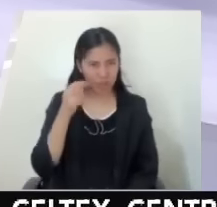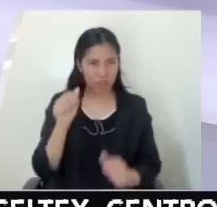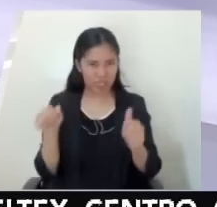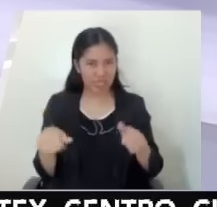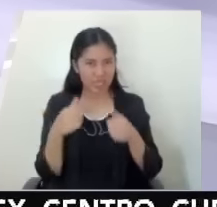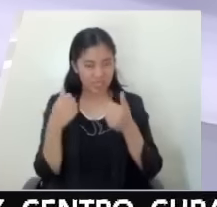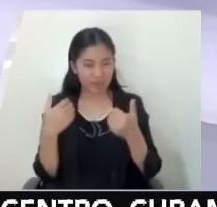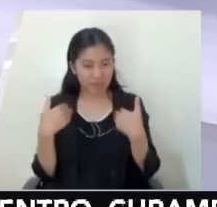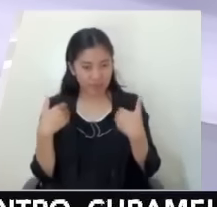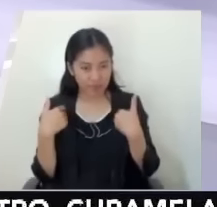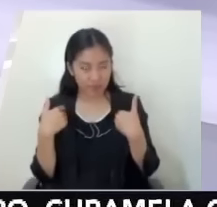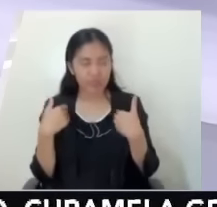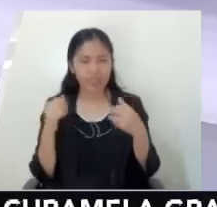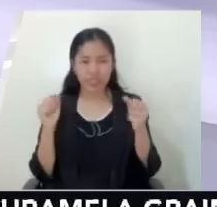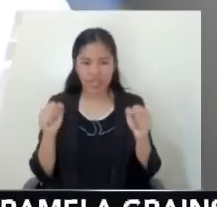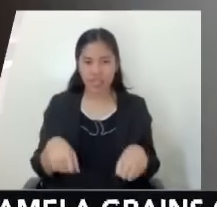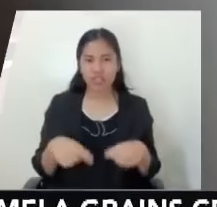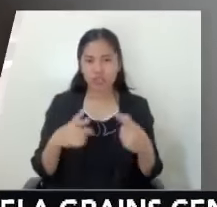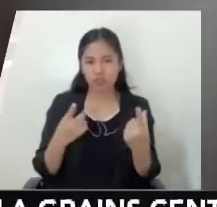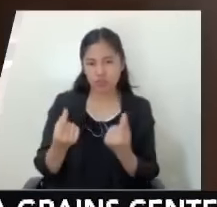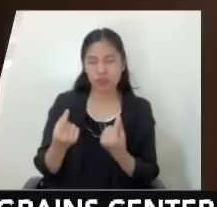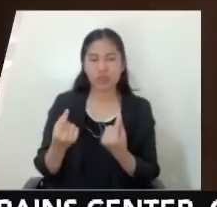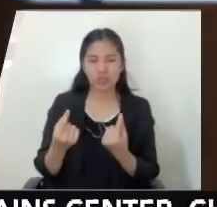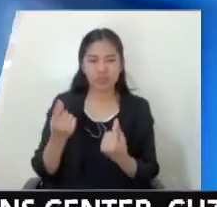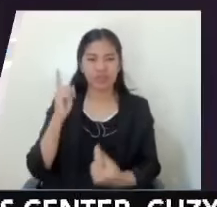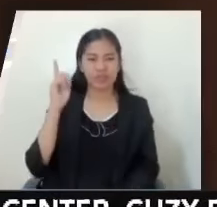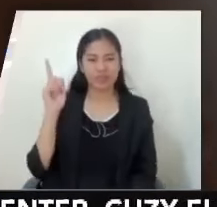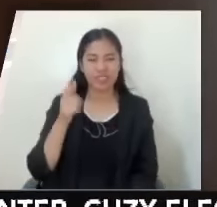Sparkle artist Gabby Garcia.